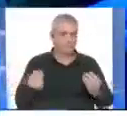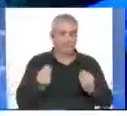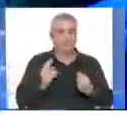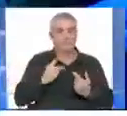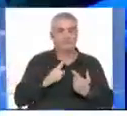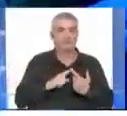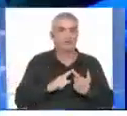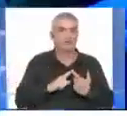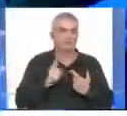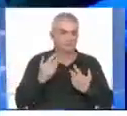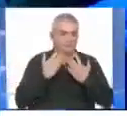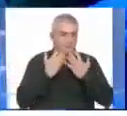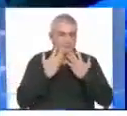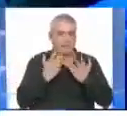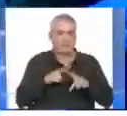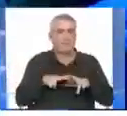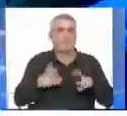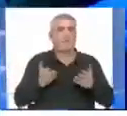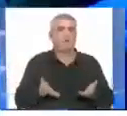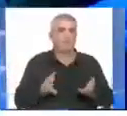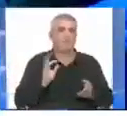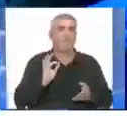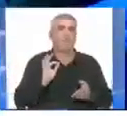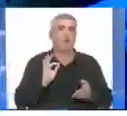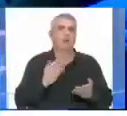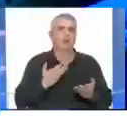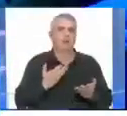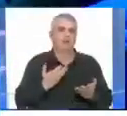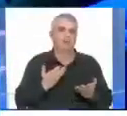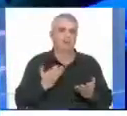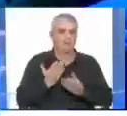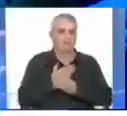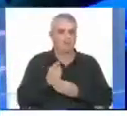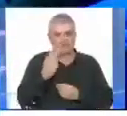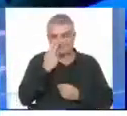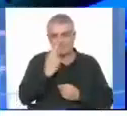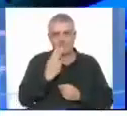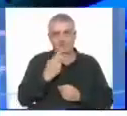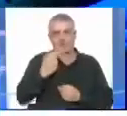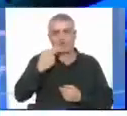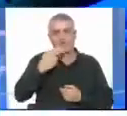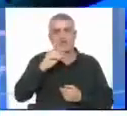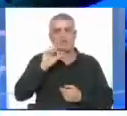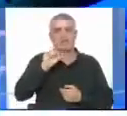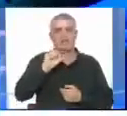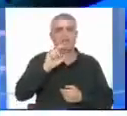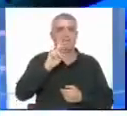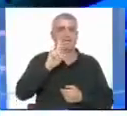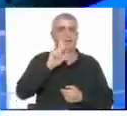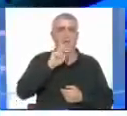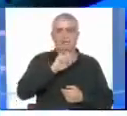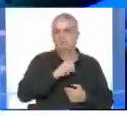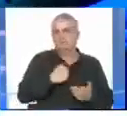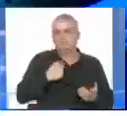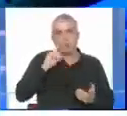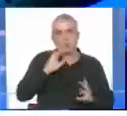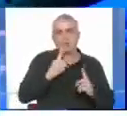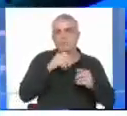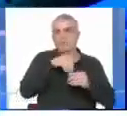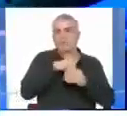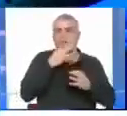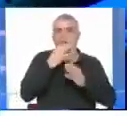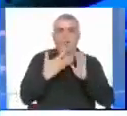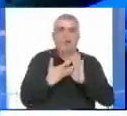שני, זה מתאר את תמונת המצב של התיק הזה מבחינת הדס קליין. אני לא יודע מה קרה